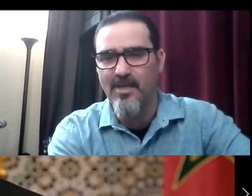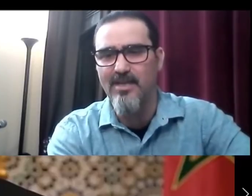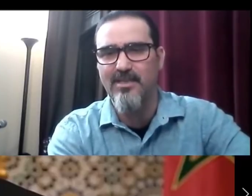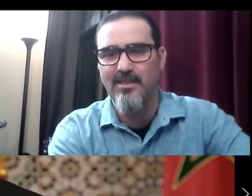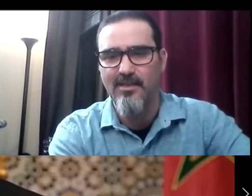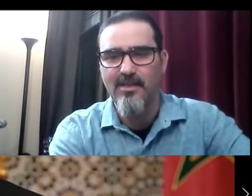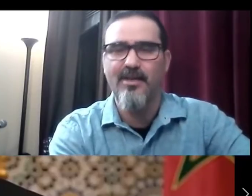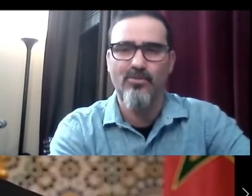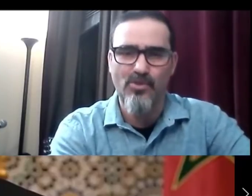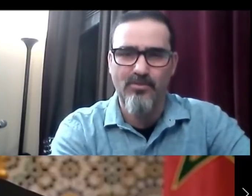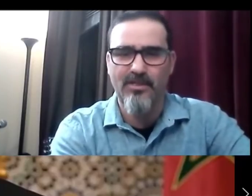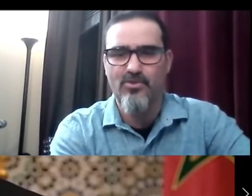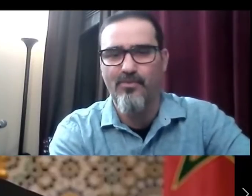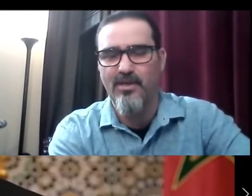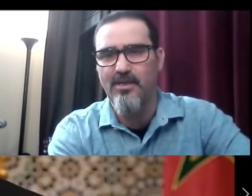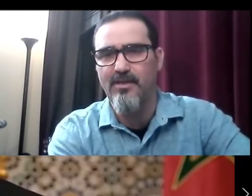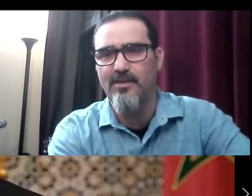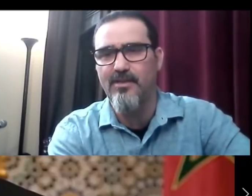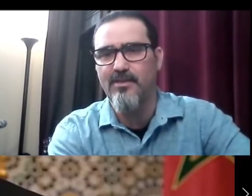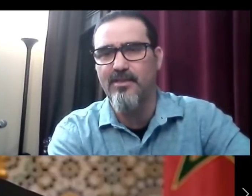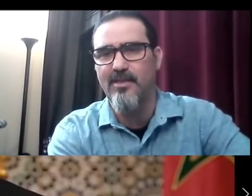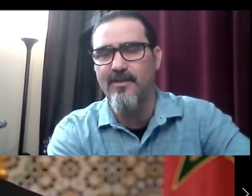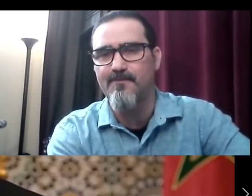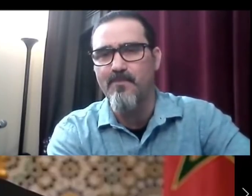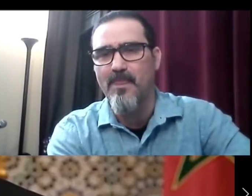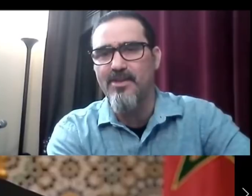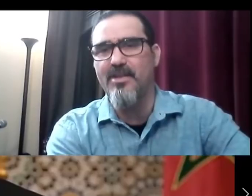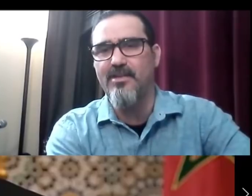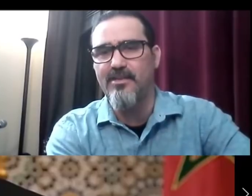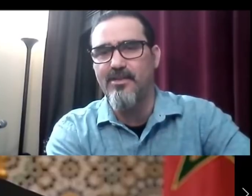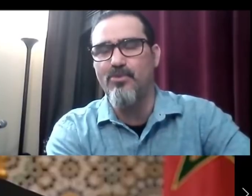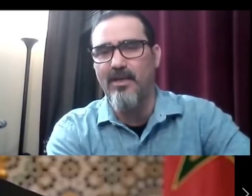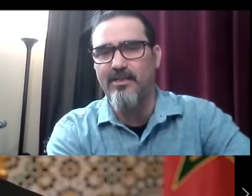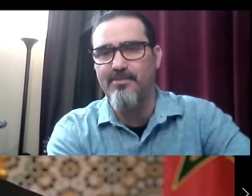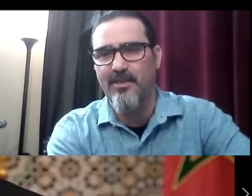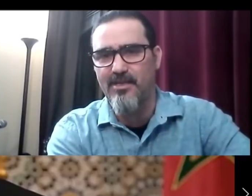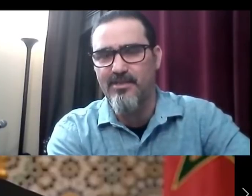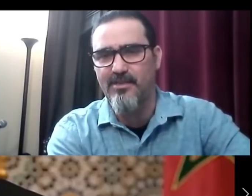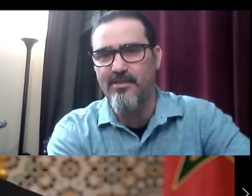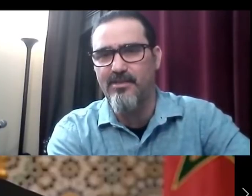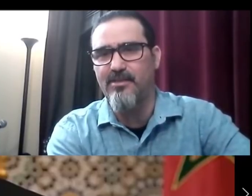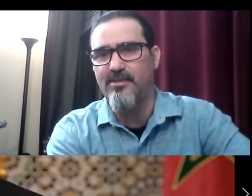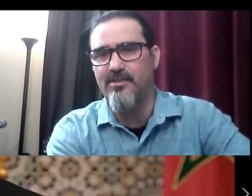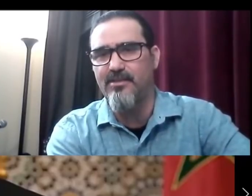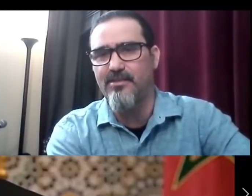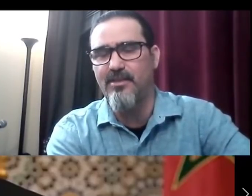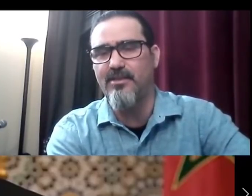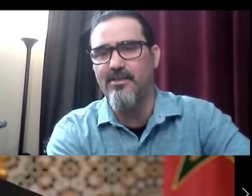خير اساسا. ارا ندوزو عاوتاني نشوفوا اللقطه ديال نكملوا مع الخطاب ديال الرئيس